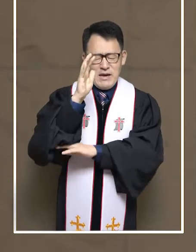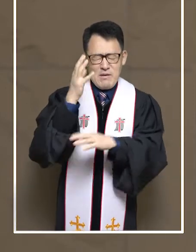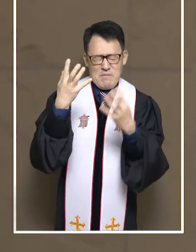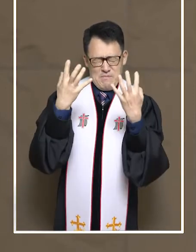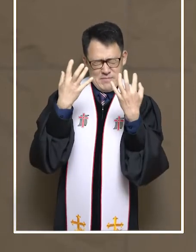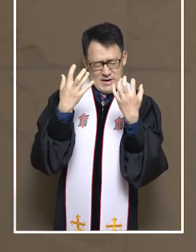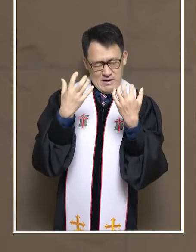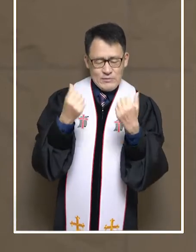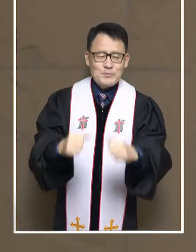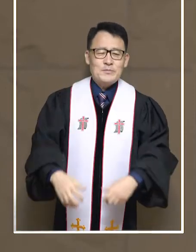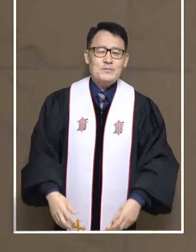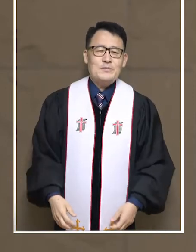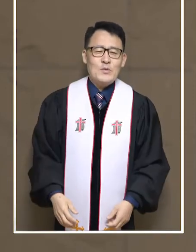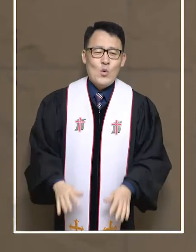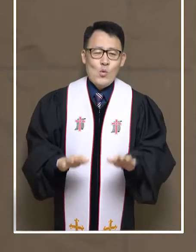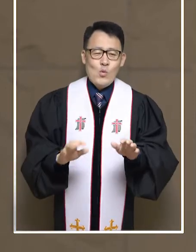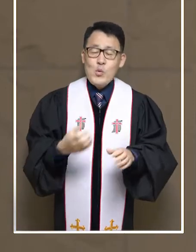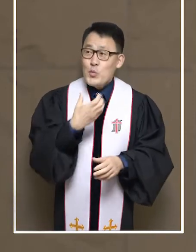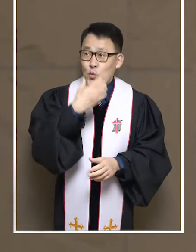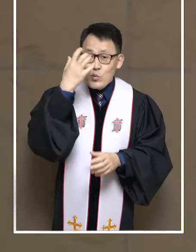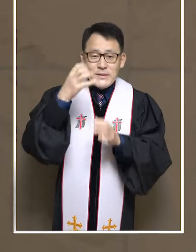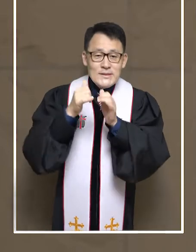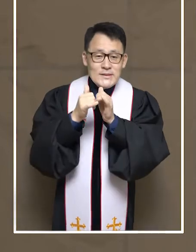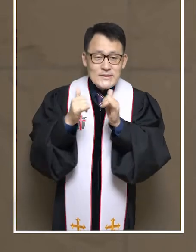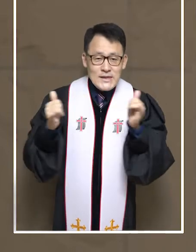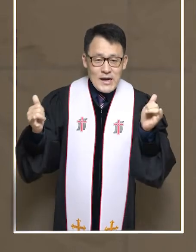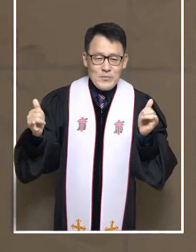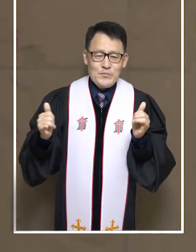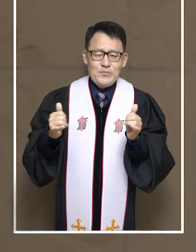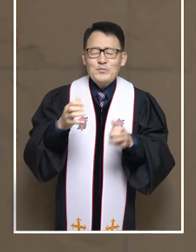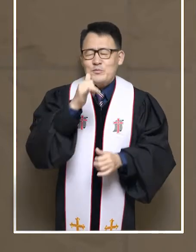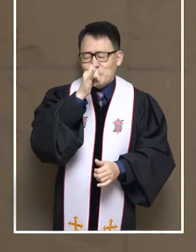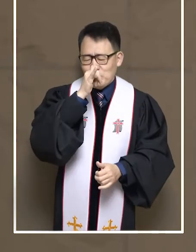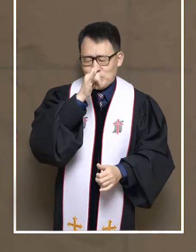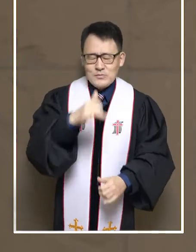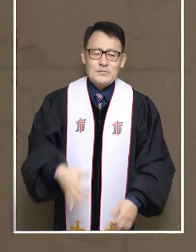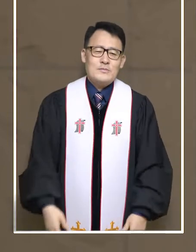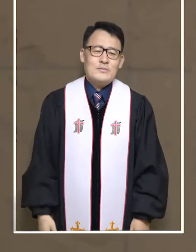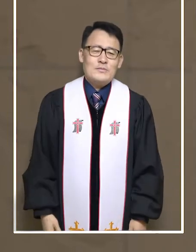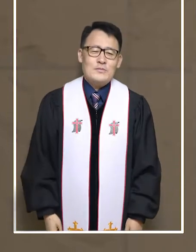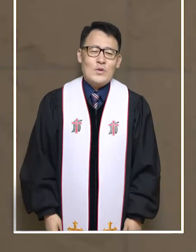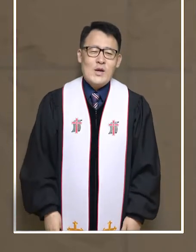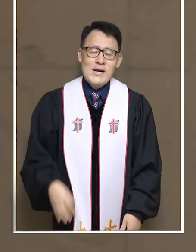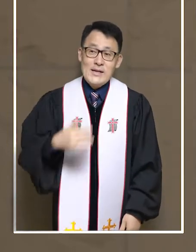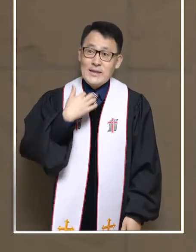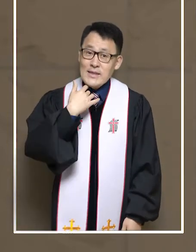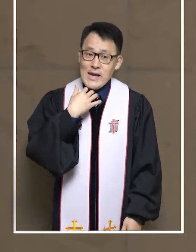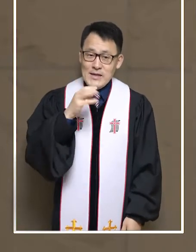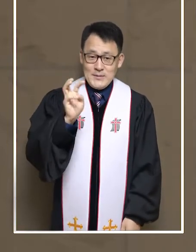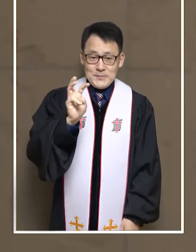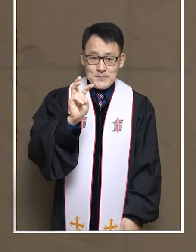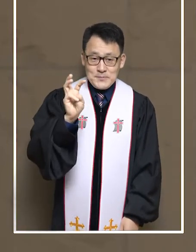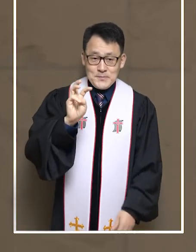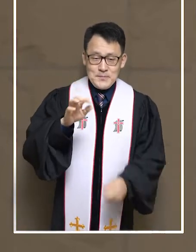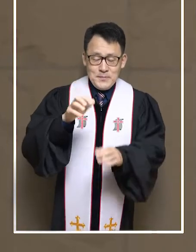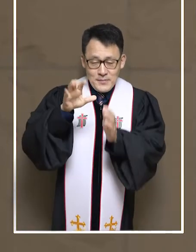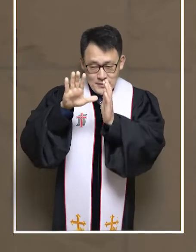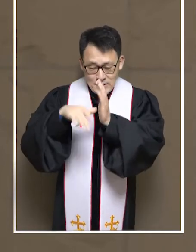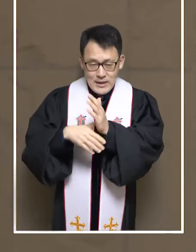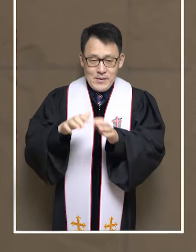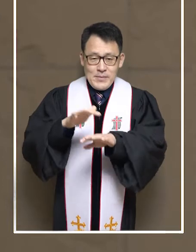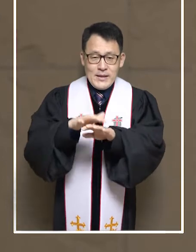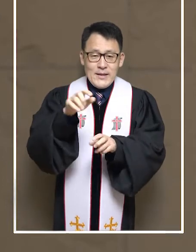이야기가 많이 있습니다. 그 중에서 요셉을 빼놓을 수는 없을 것입니다. 요셉은